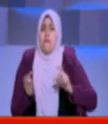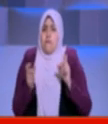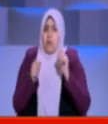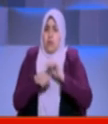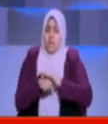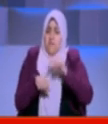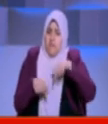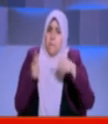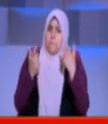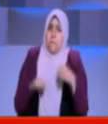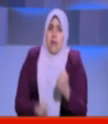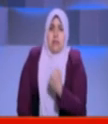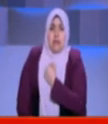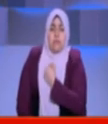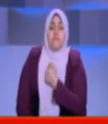ببلدنا، وأيضا